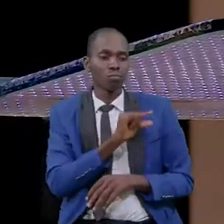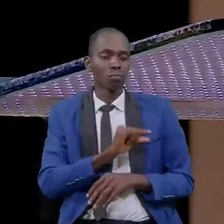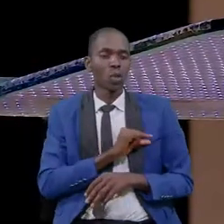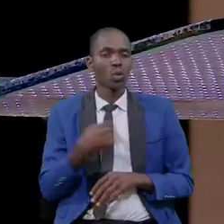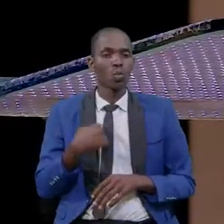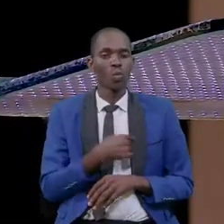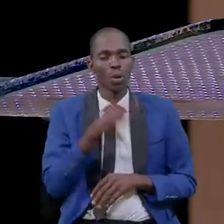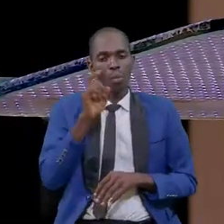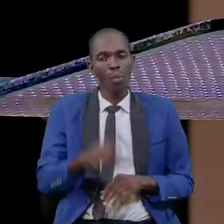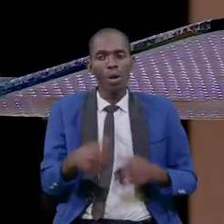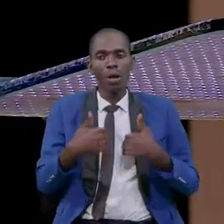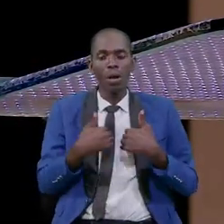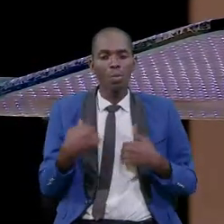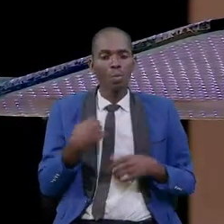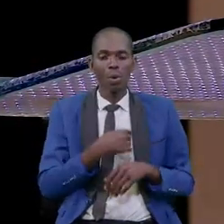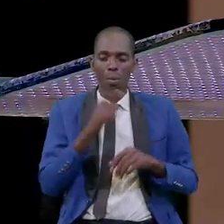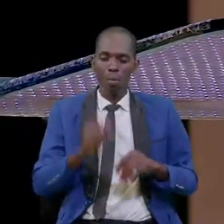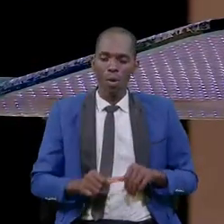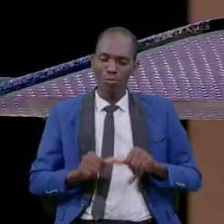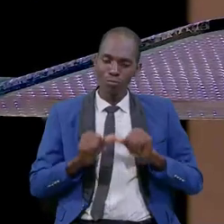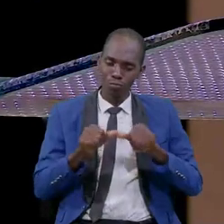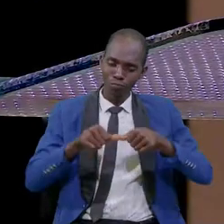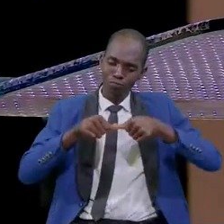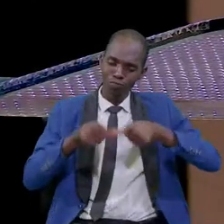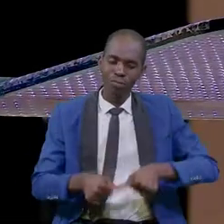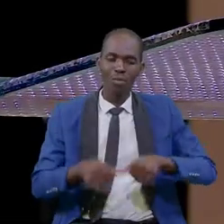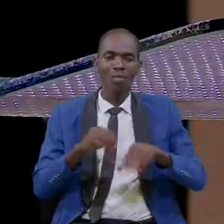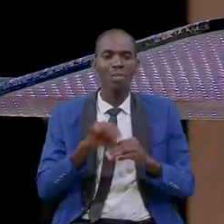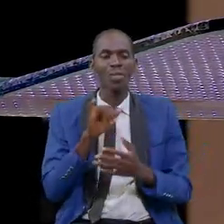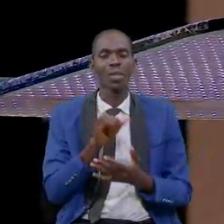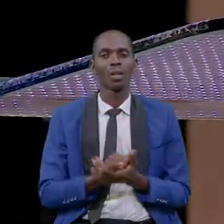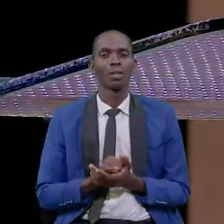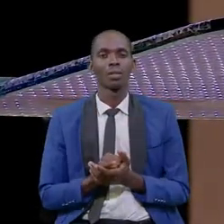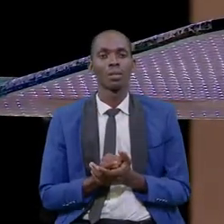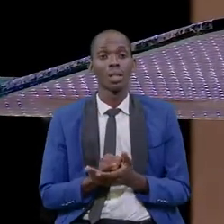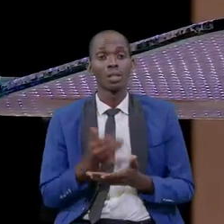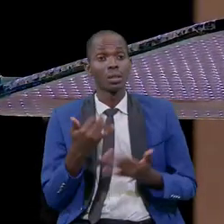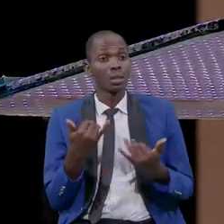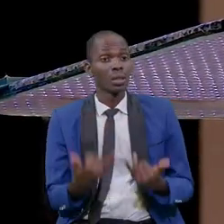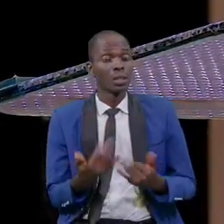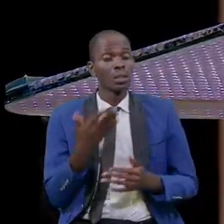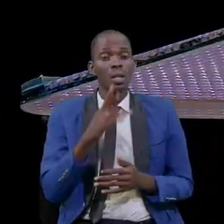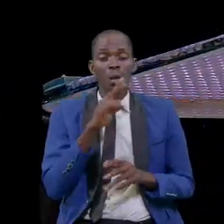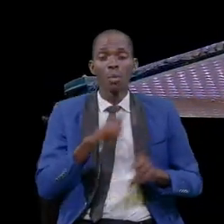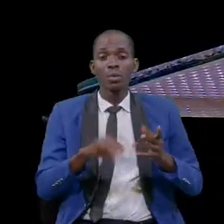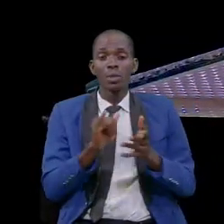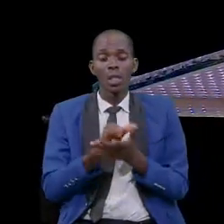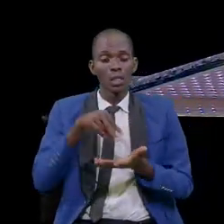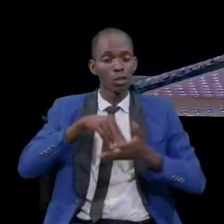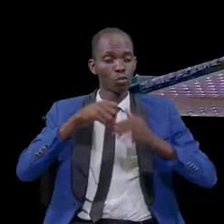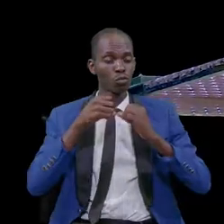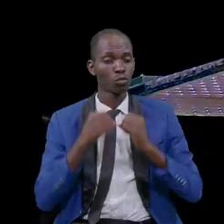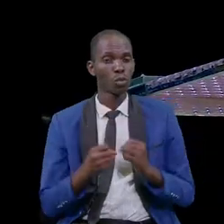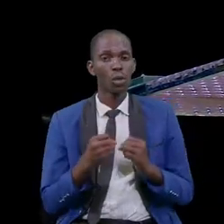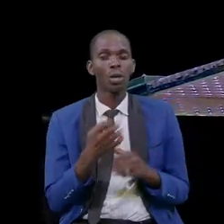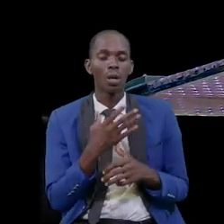que nous devons avoir et nous devons être fermes en cela. Il y a des gens qui sont